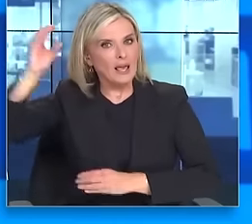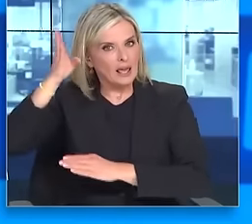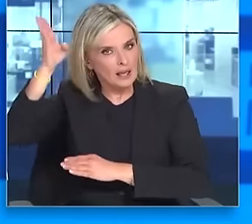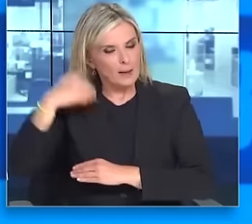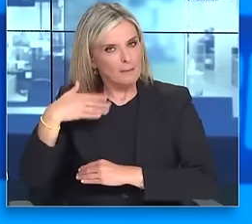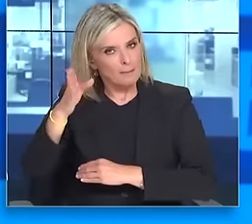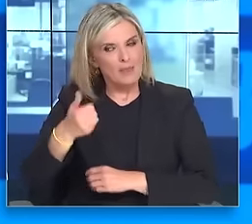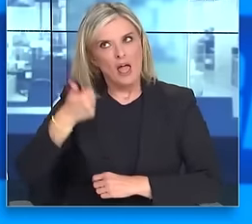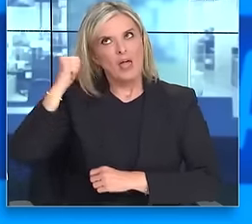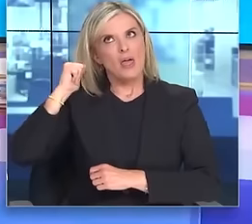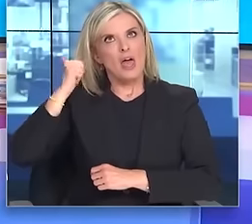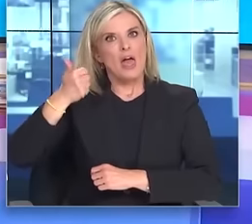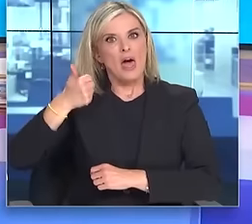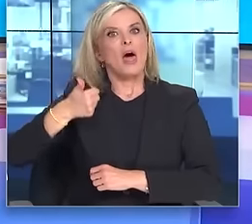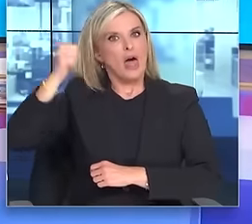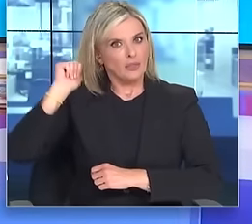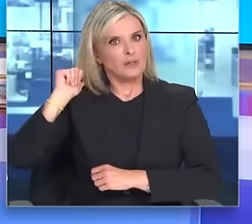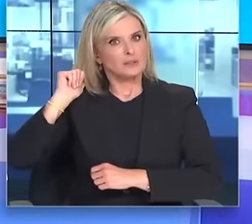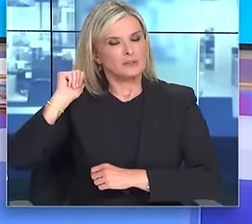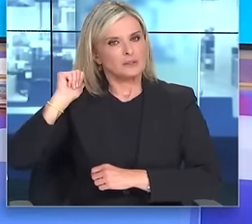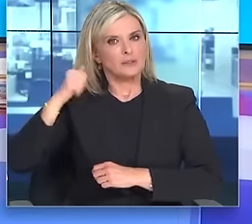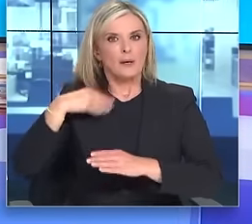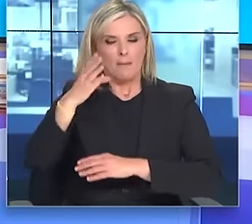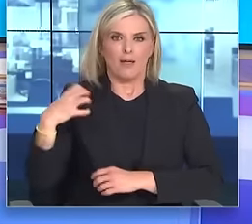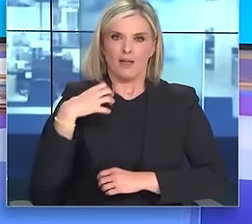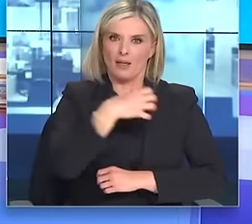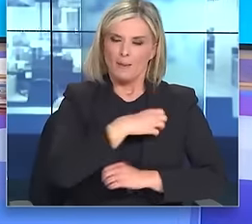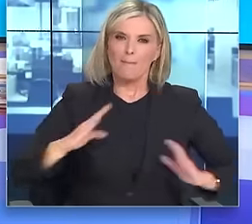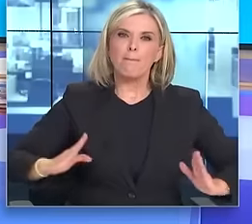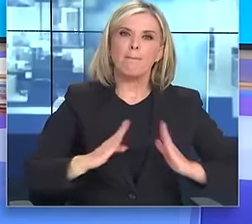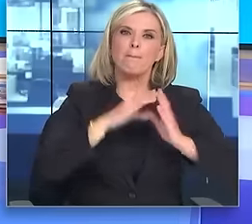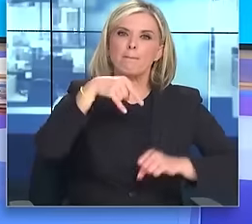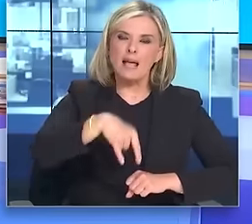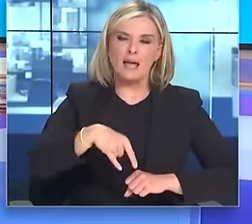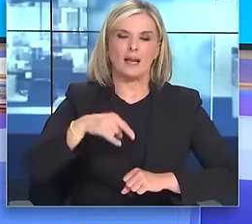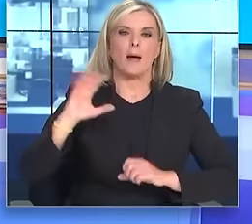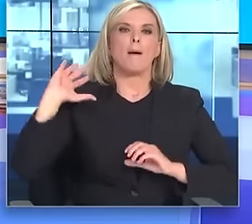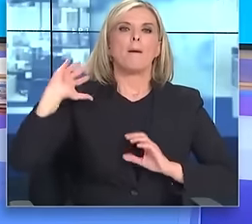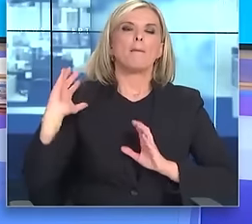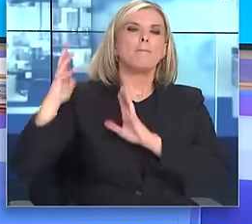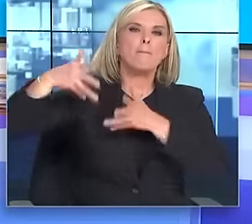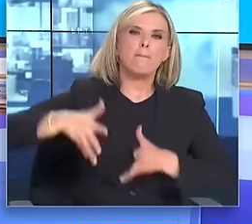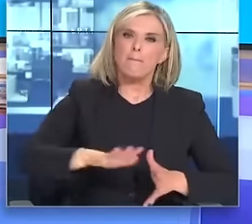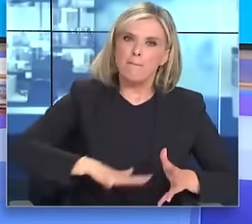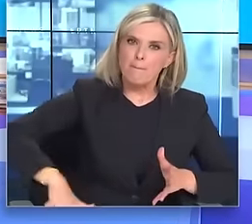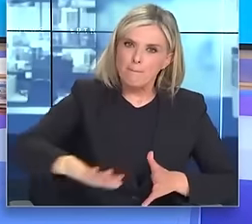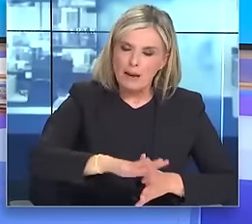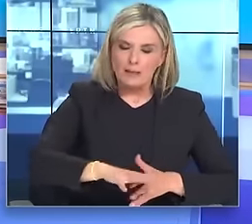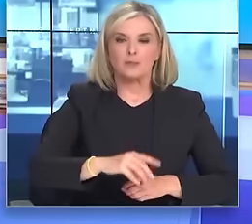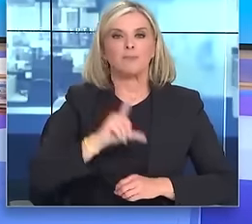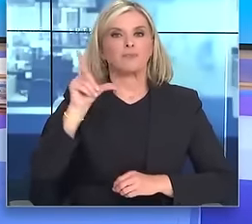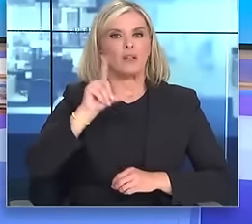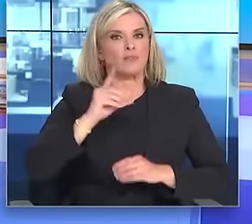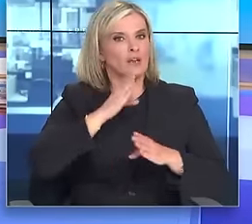μέρες, χθες στην Ημαθία, στην Περία και στην Πέλα. Τη Δευτέρα θα είμαι πάλι στη Θεσσαλονίκη και στην